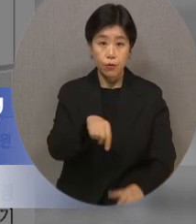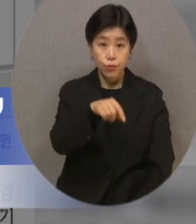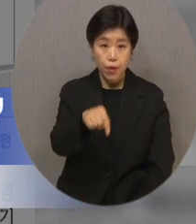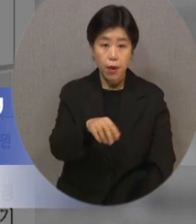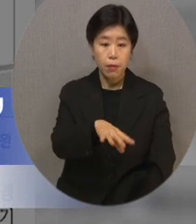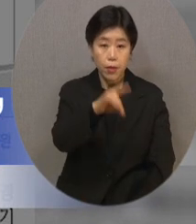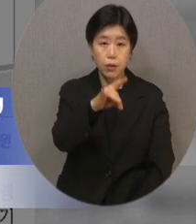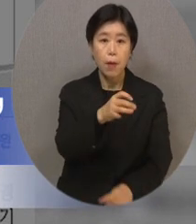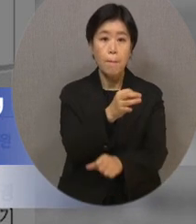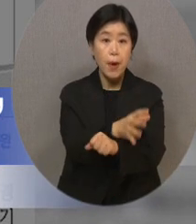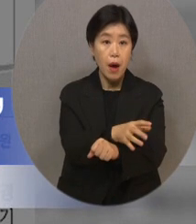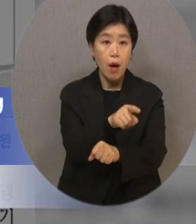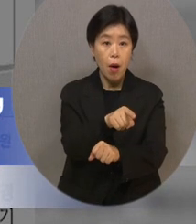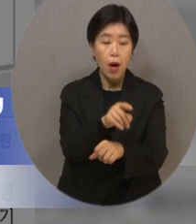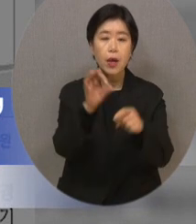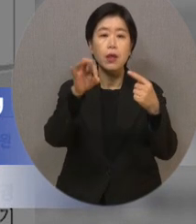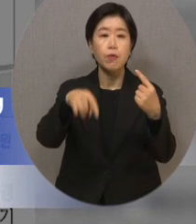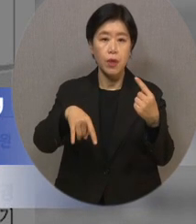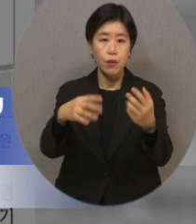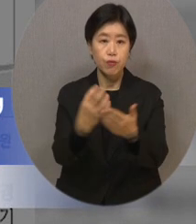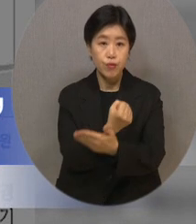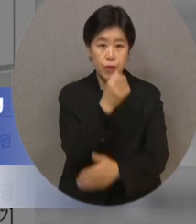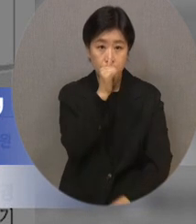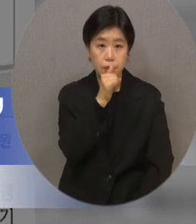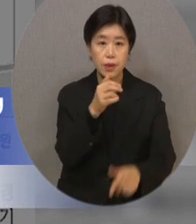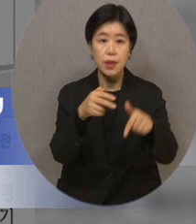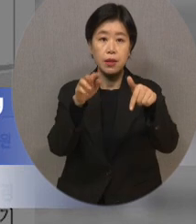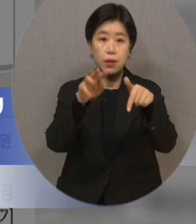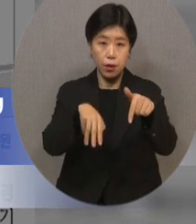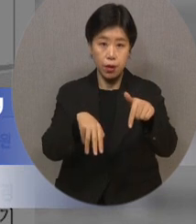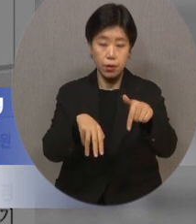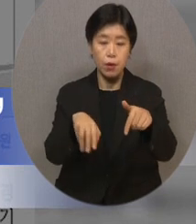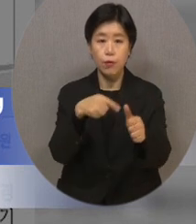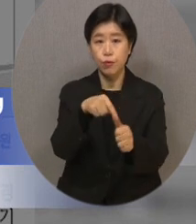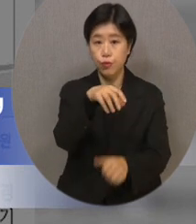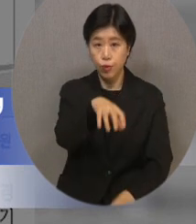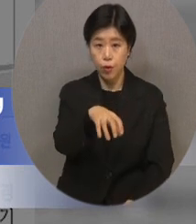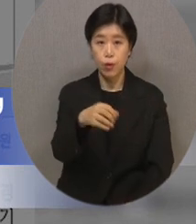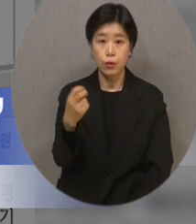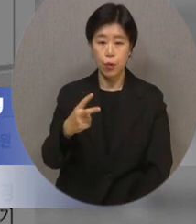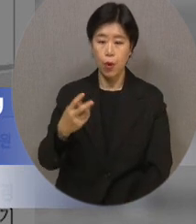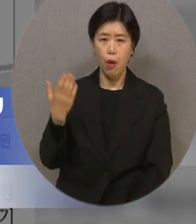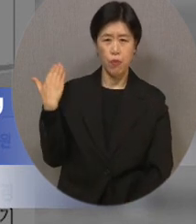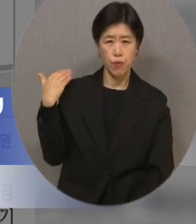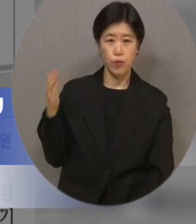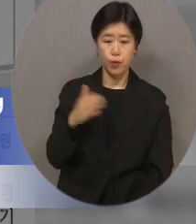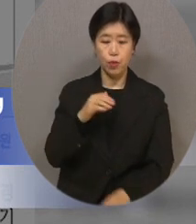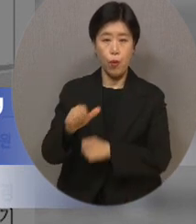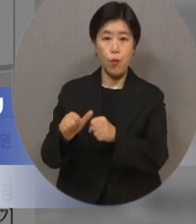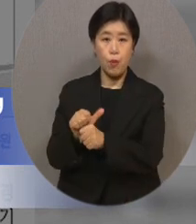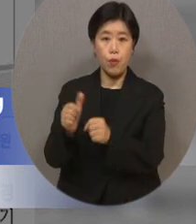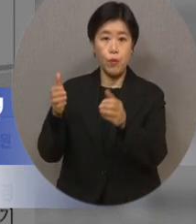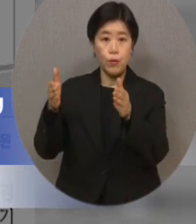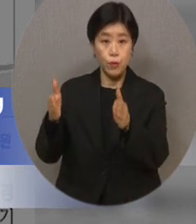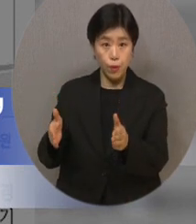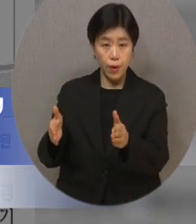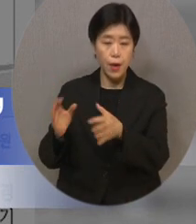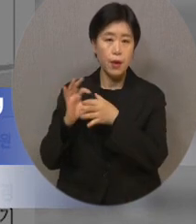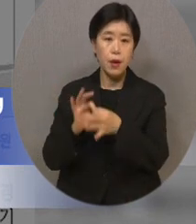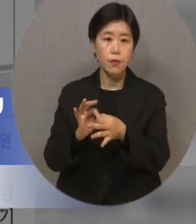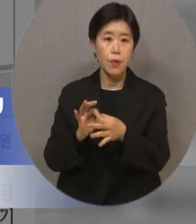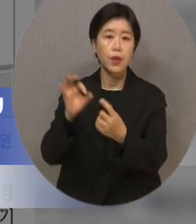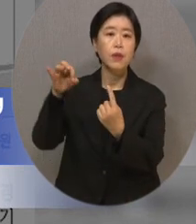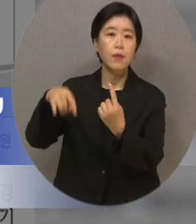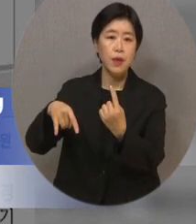구매 금액 1위를 차지한 인천광역시 교육 과 지난 2018년부터 5년 연속 우선 구매율이 상승한